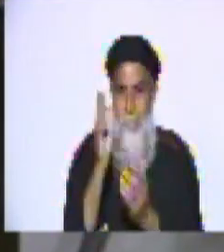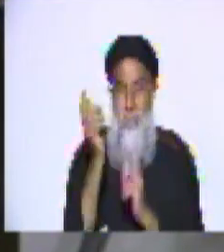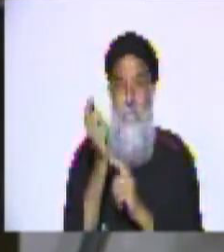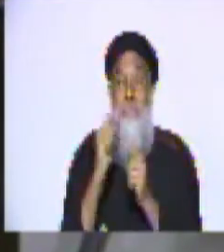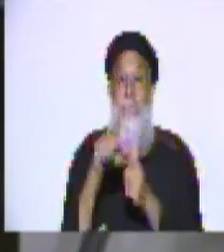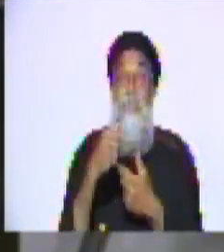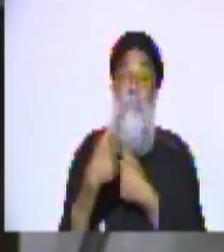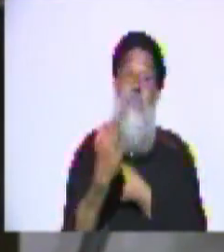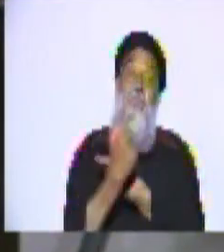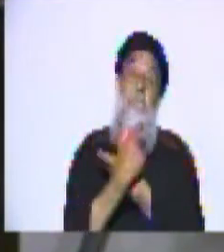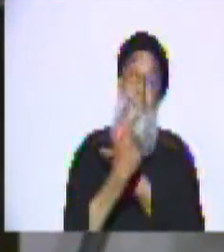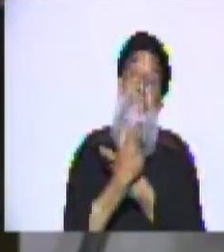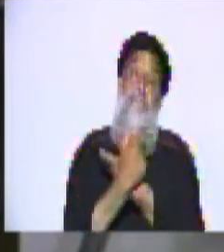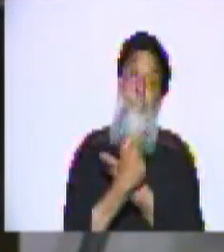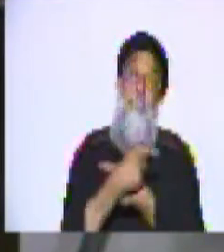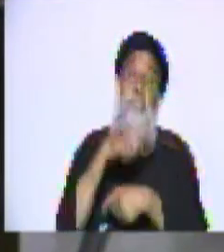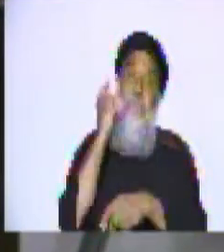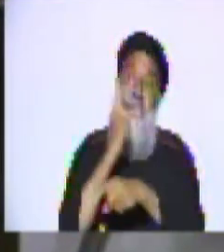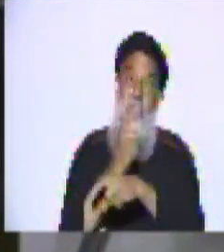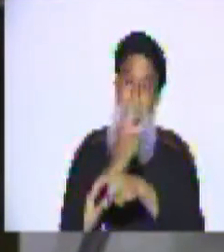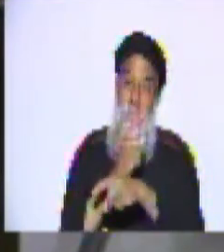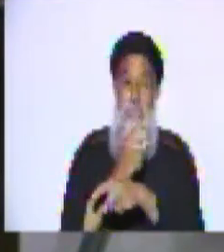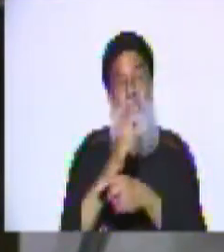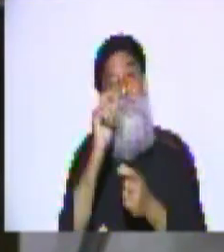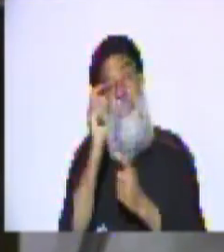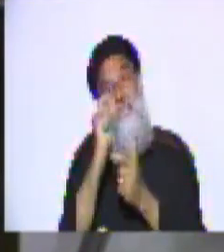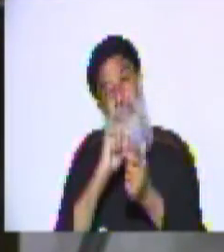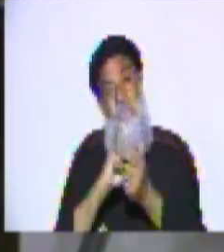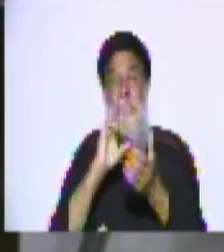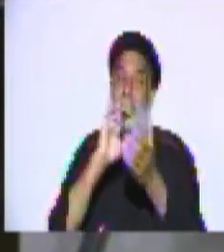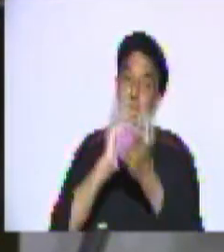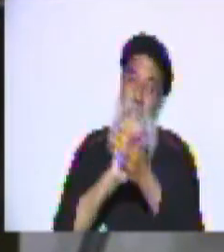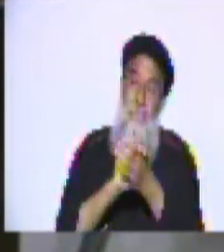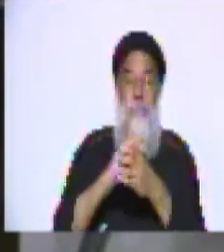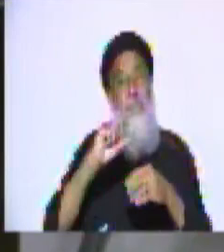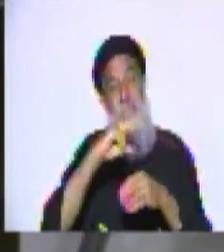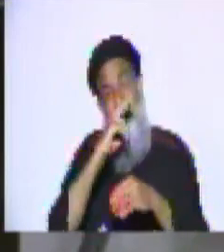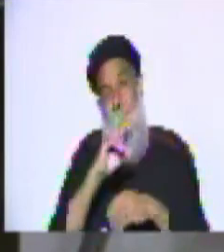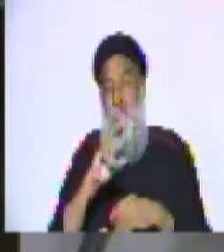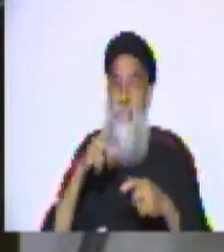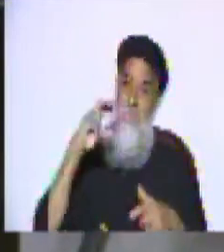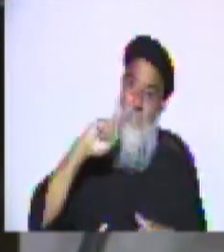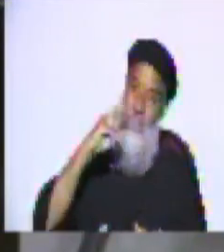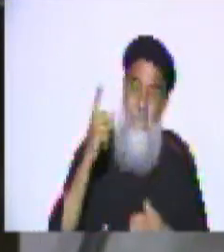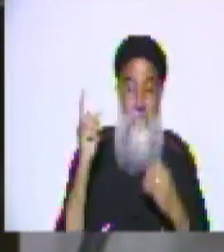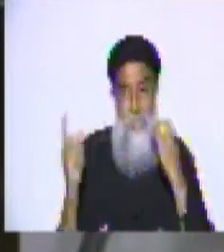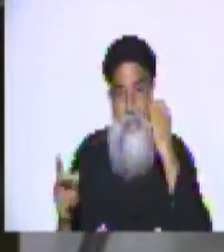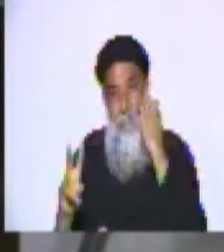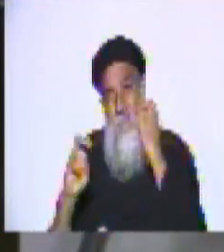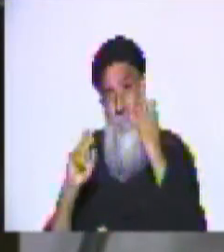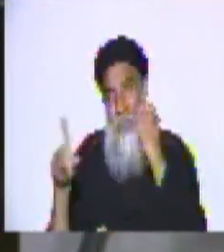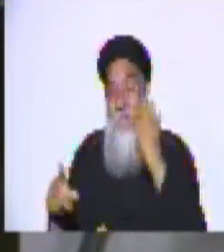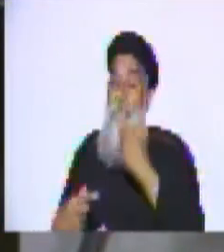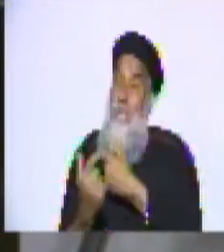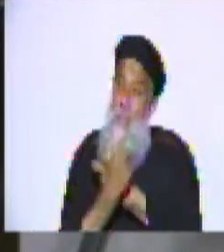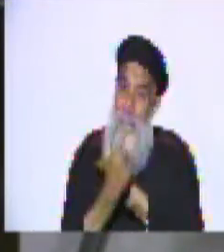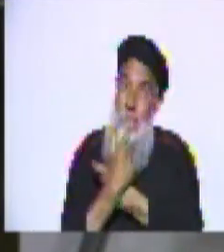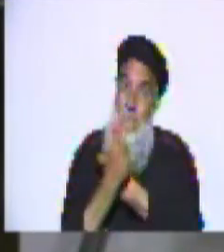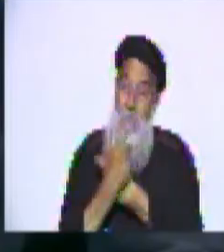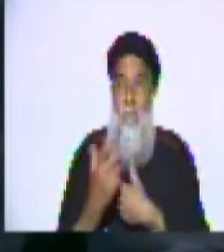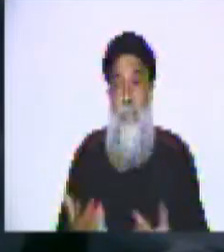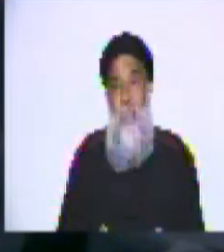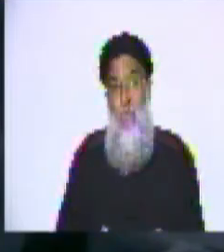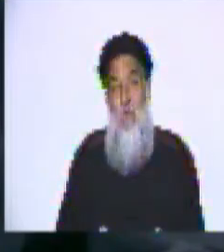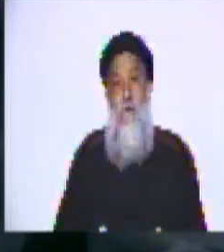هو اللي علمها للتلاميذ اللي كتبوا عن العقيدة، سواء البشائر او الرسائل. وان الاباء